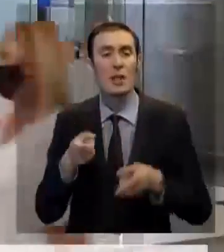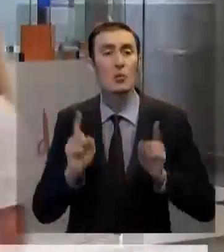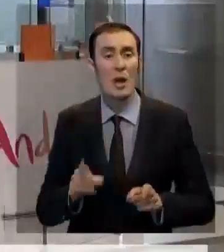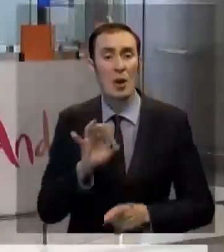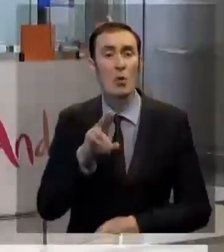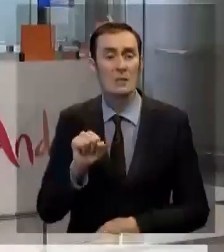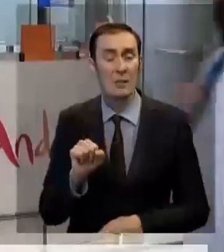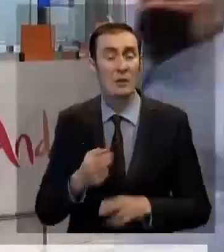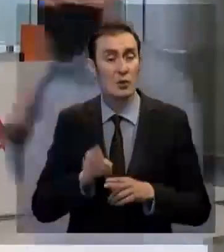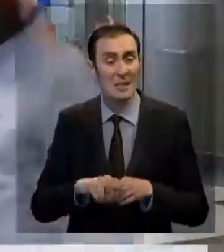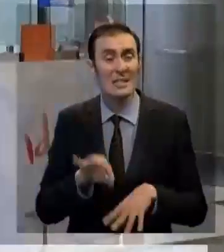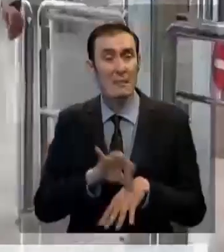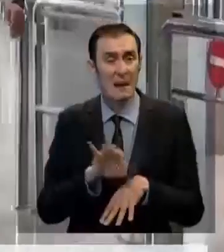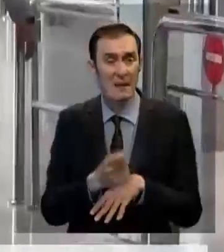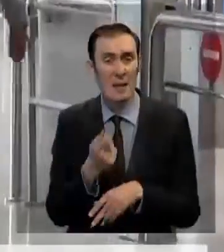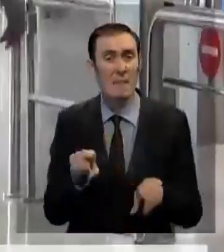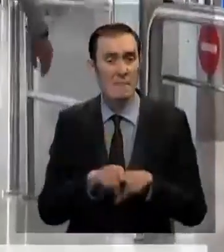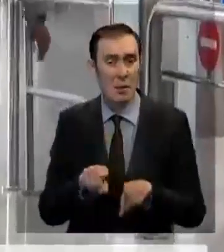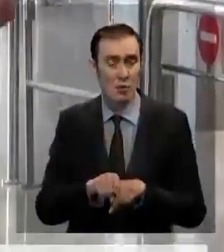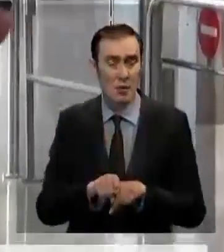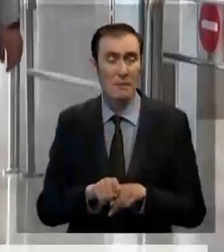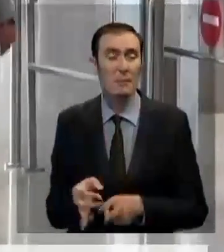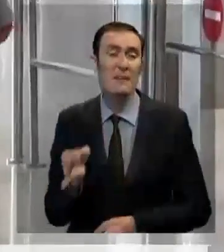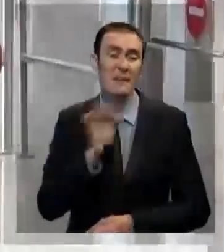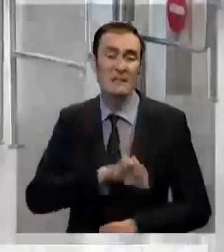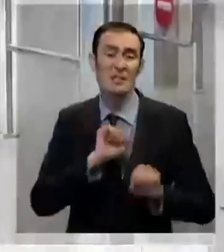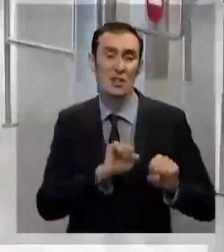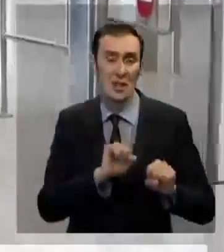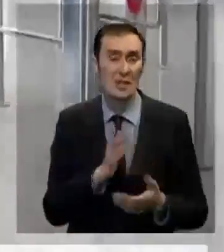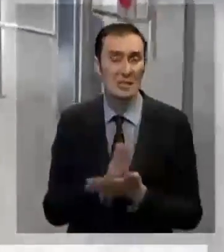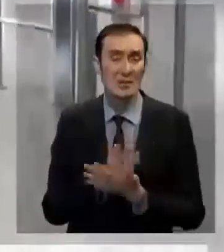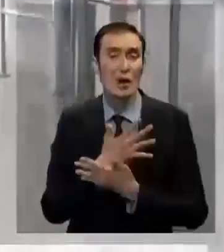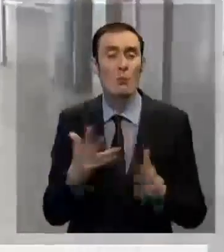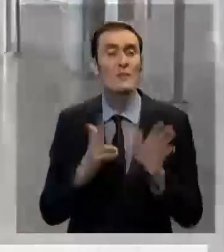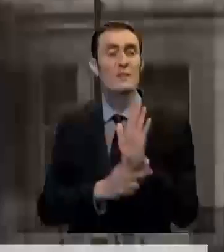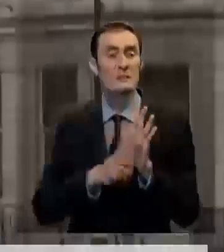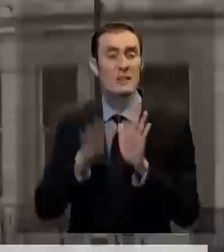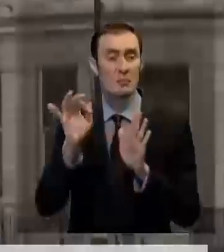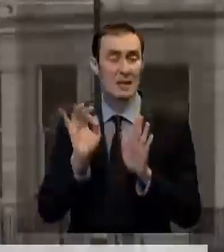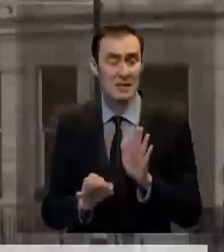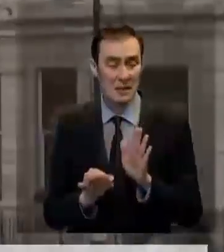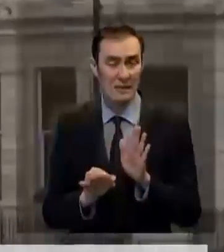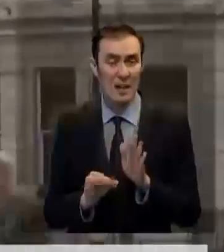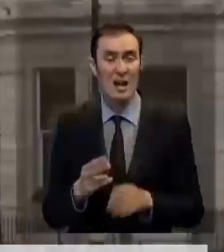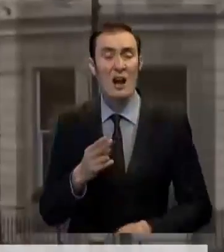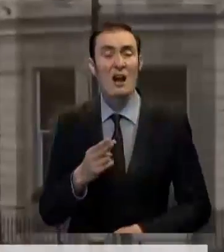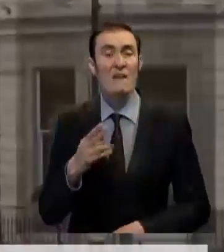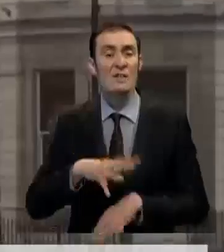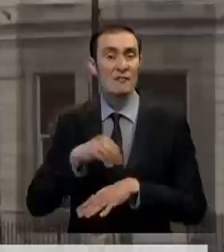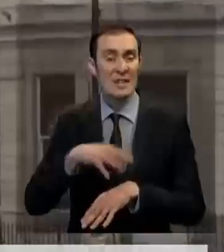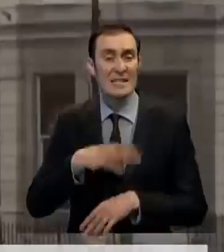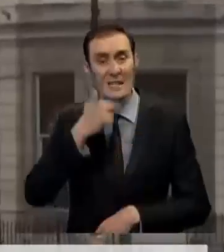оспы. Так как эти заболевания похожи, эффективность иммунизации составляет больше 80%. В Швеции и